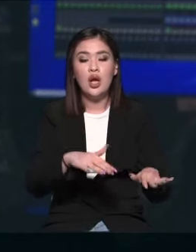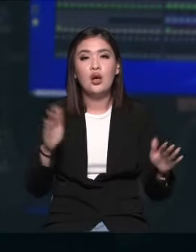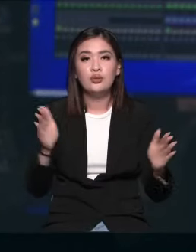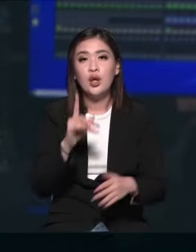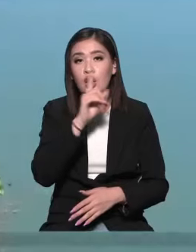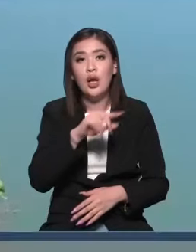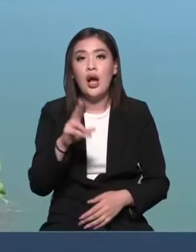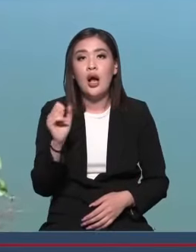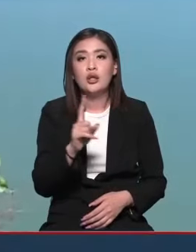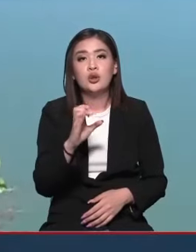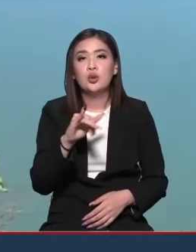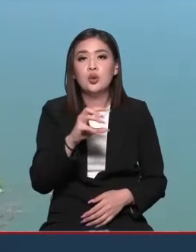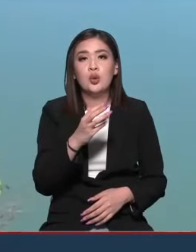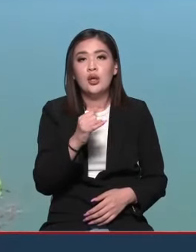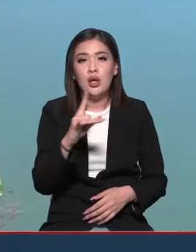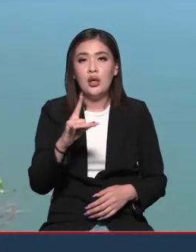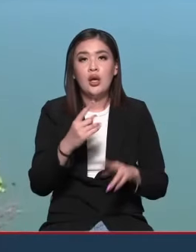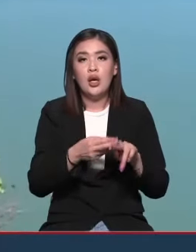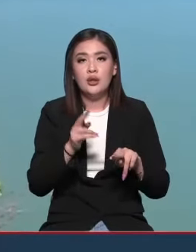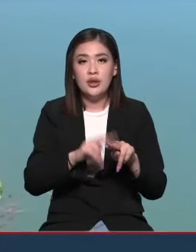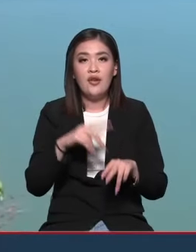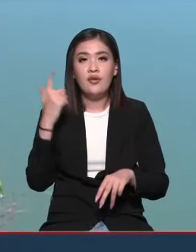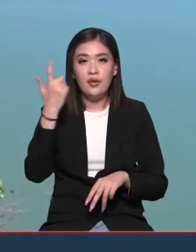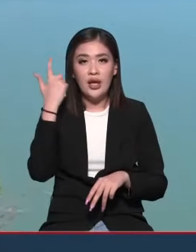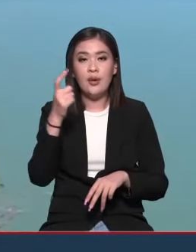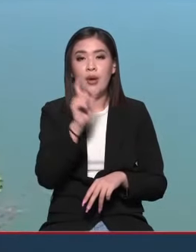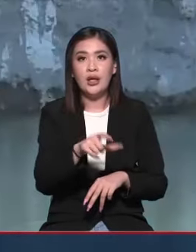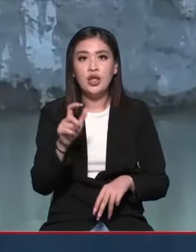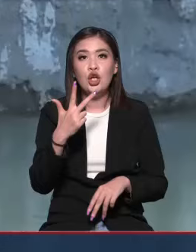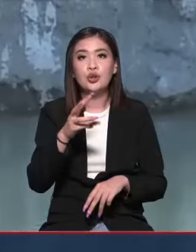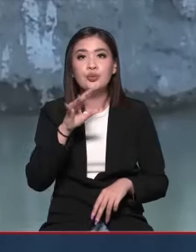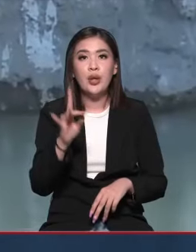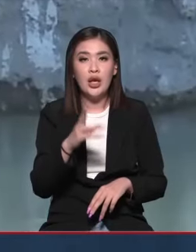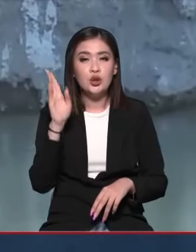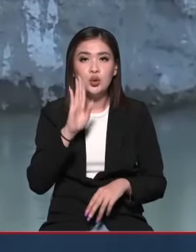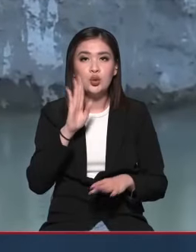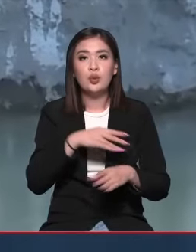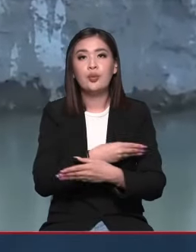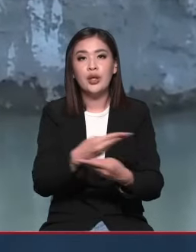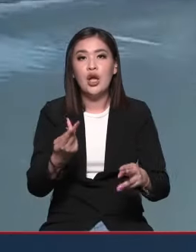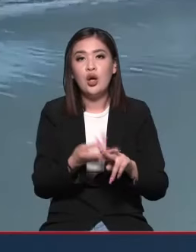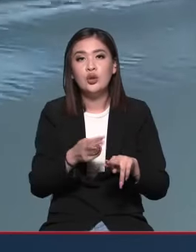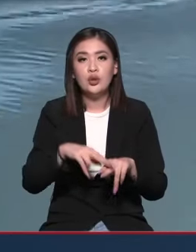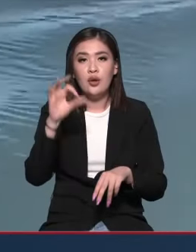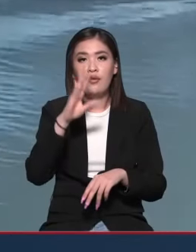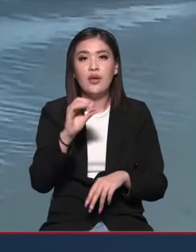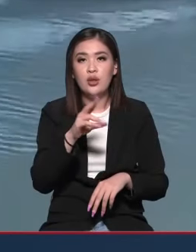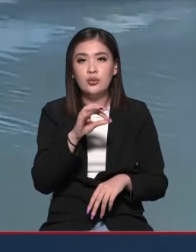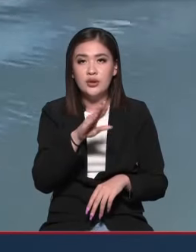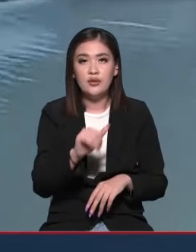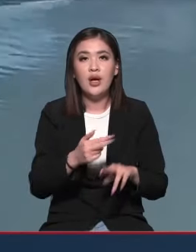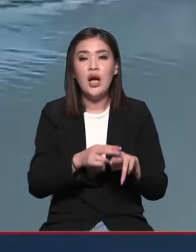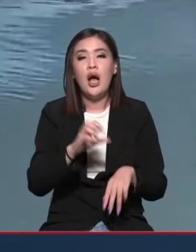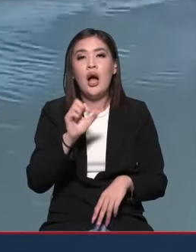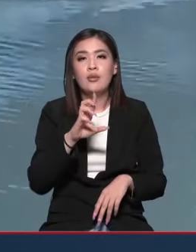көрмейді. Қазсушар филиалдары фермерлерге шамамен 3 миллиард текше метр су берді. Бұл туралы ведомствоның ресми өкілі